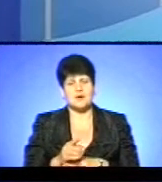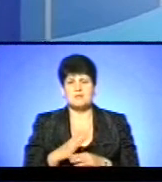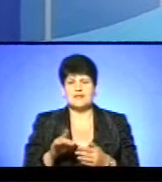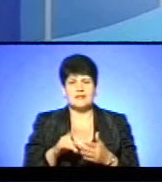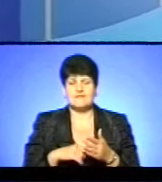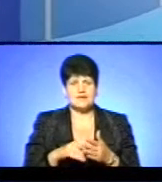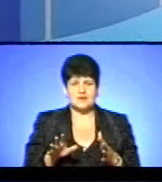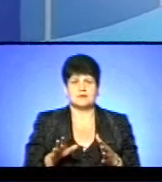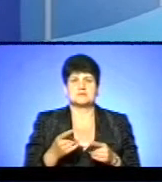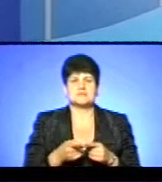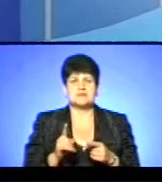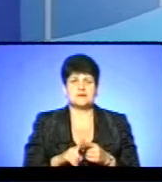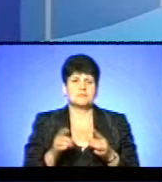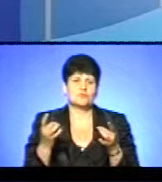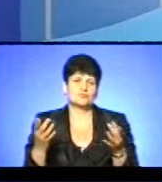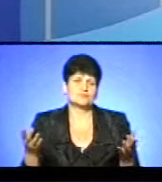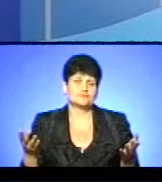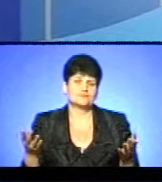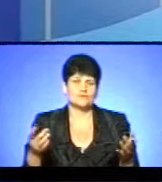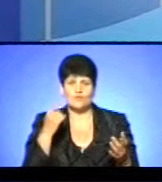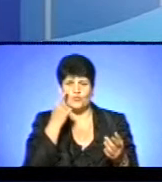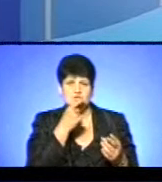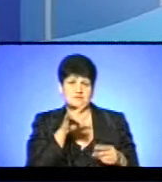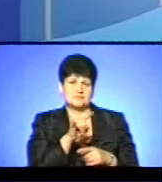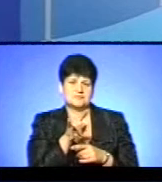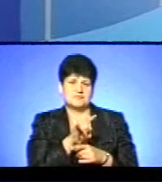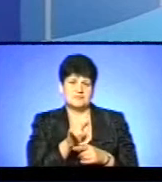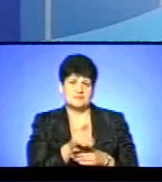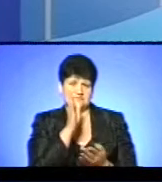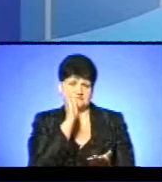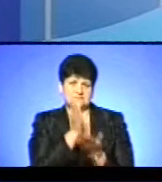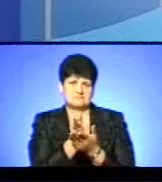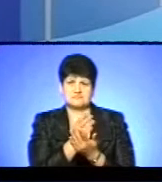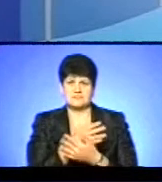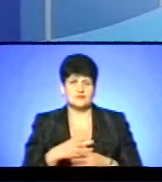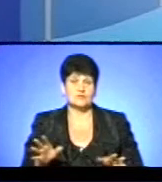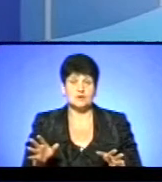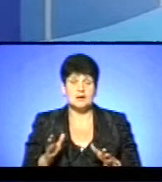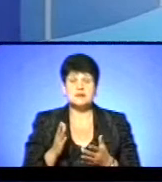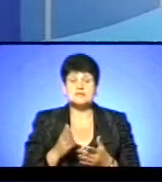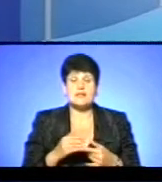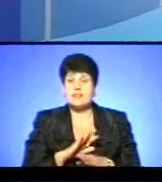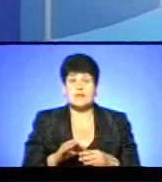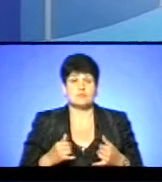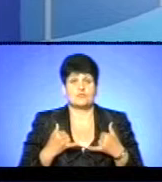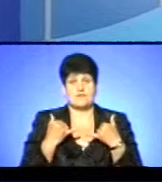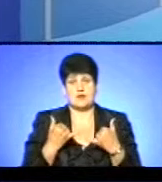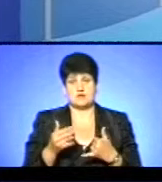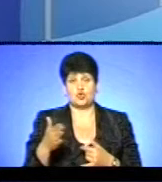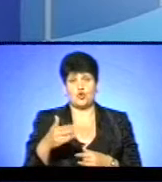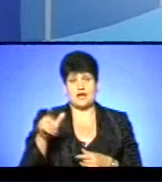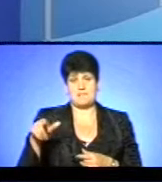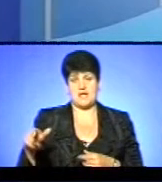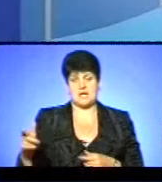віримо. Це просто, ну, в очі брешуть славно-явно, і це пряма неповага до тих рибаків, які,